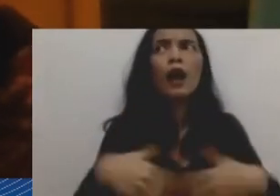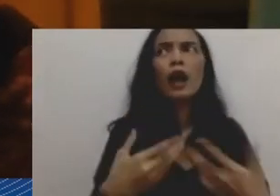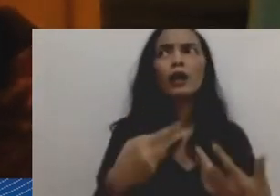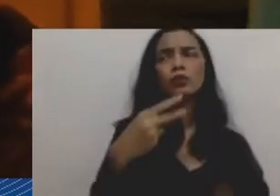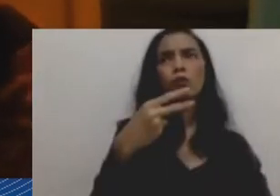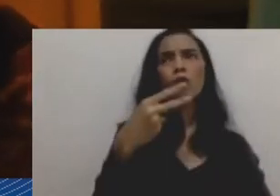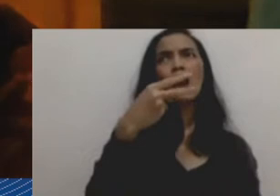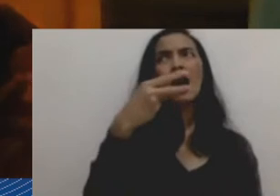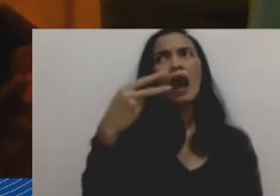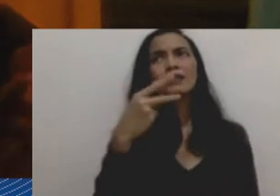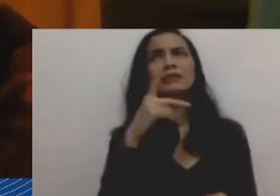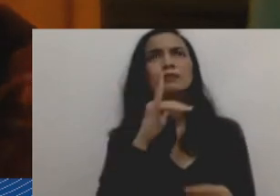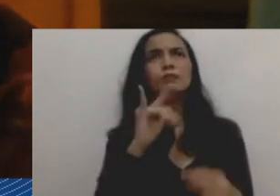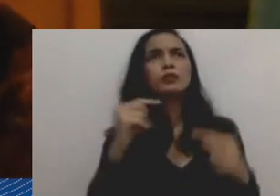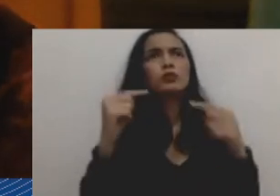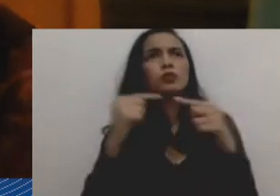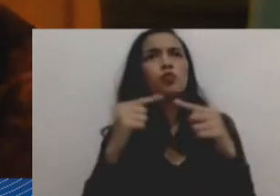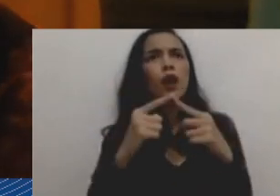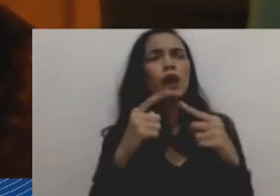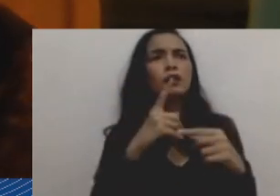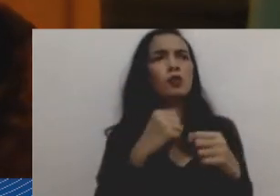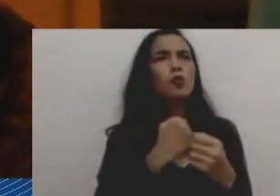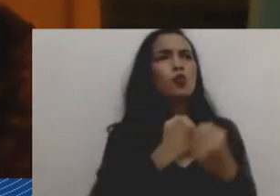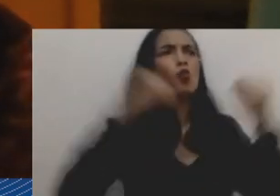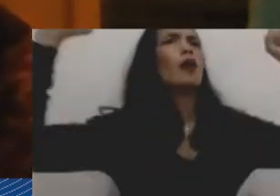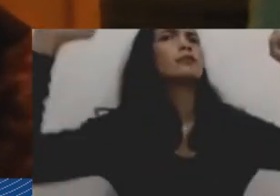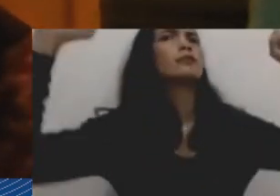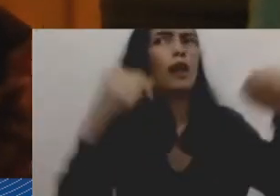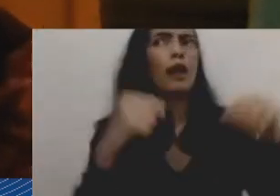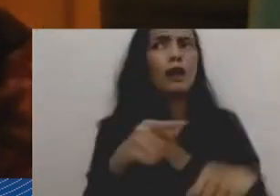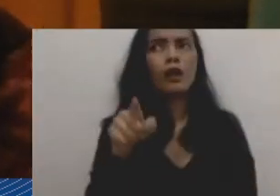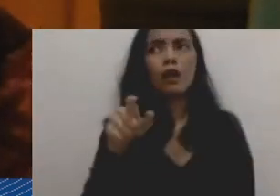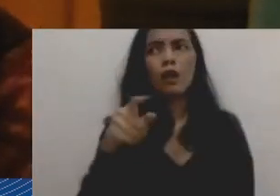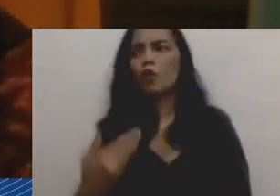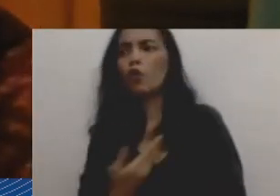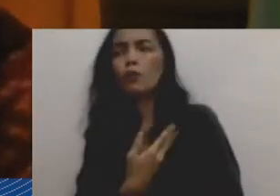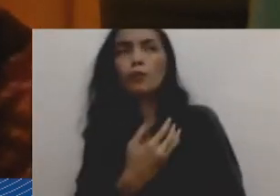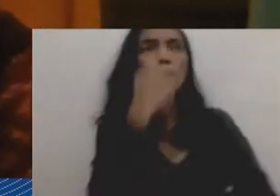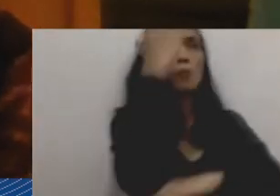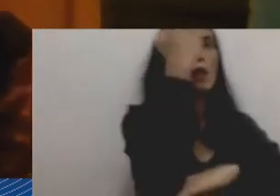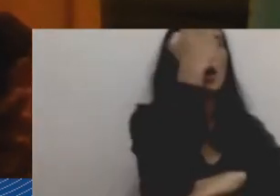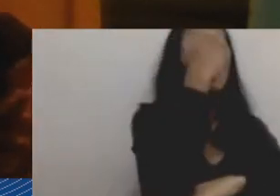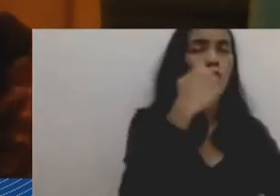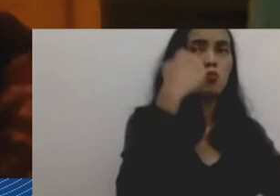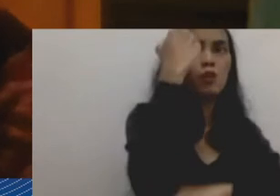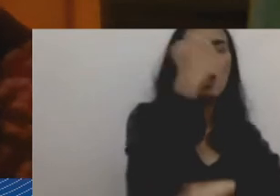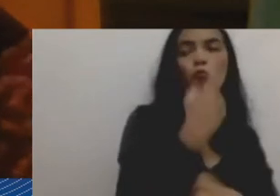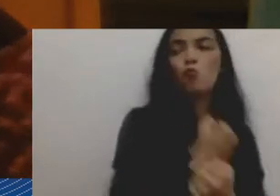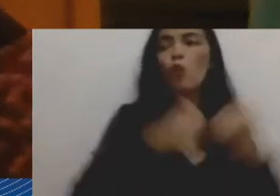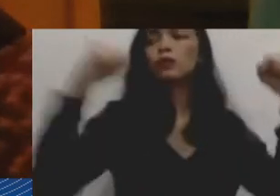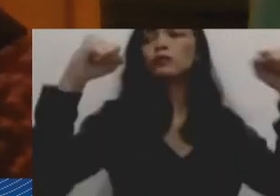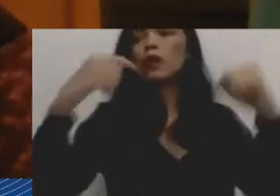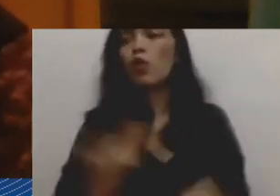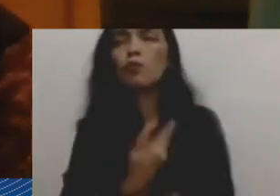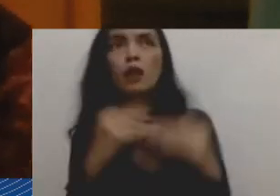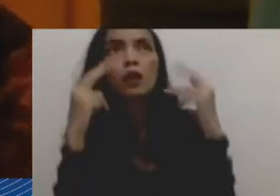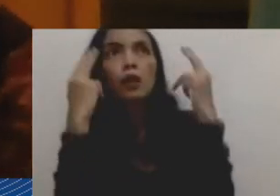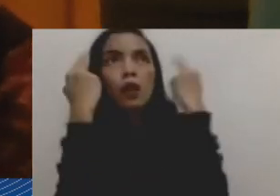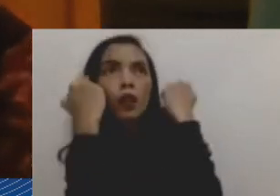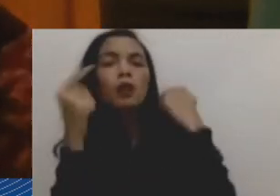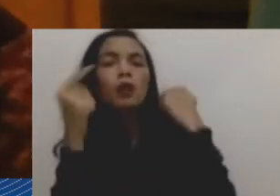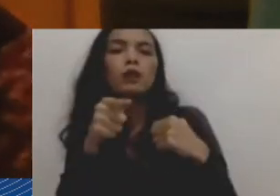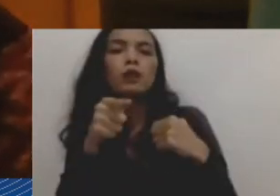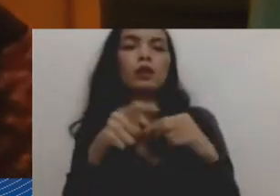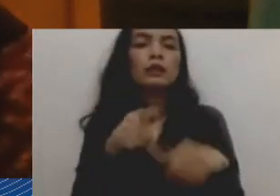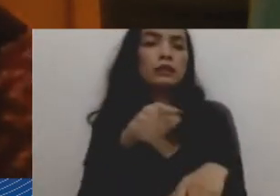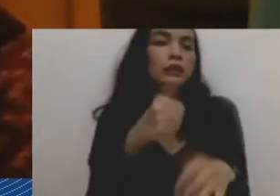definisinya ada relasi hubungan kuasa gitu ya, antara korban dan pelaku. Nah, hal-hal ini yang secara